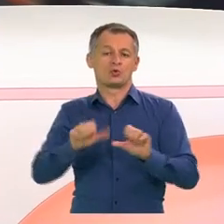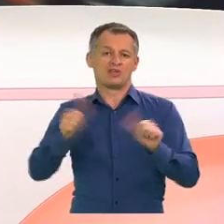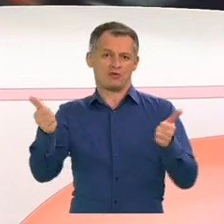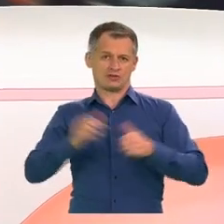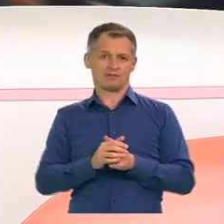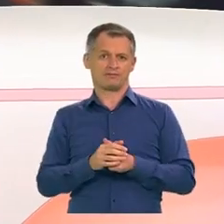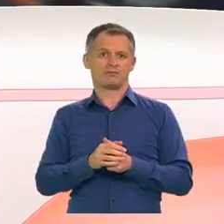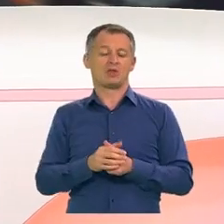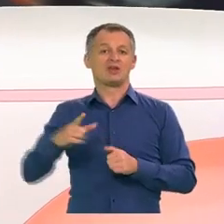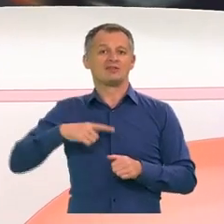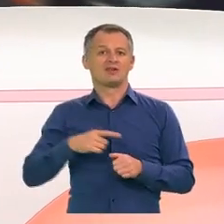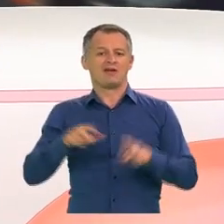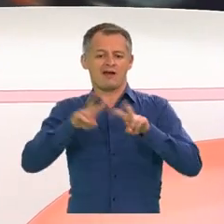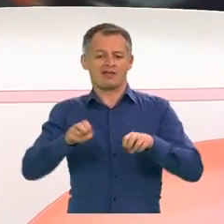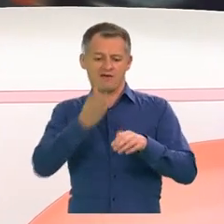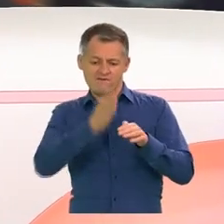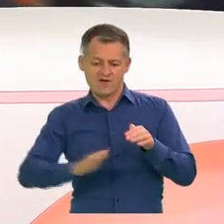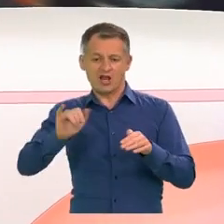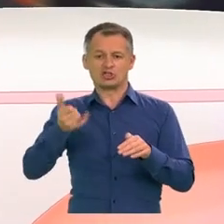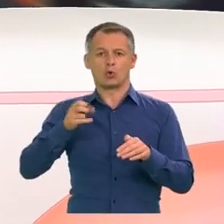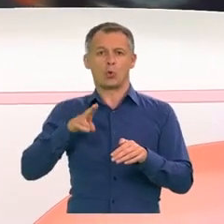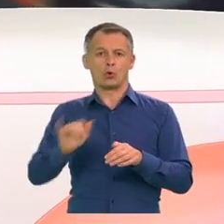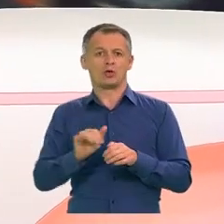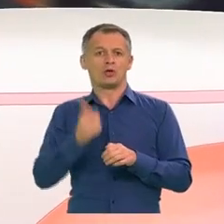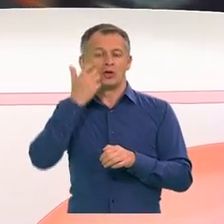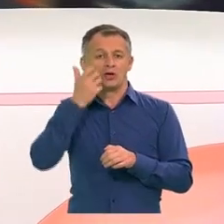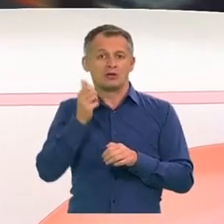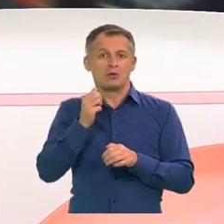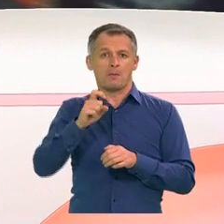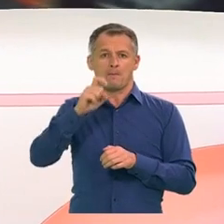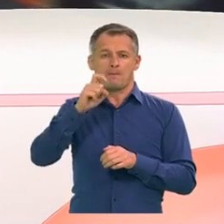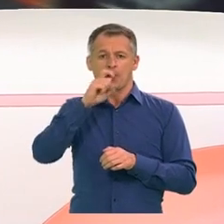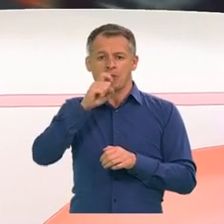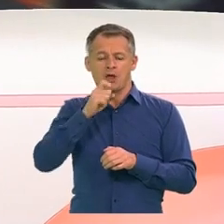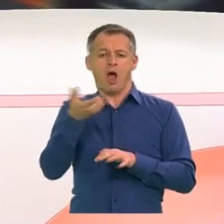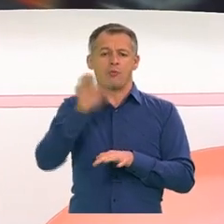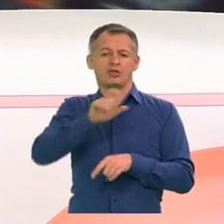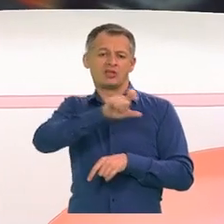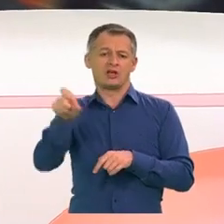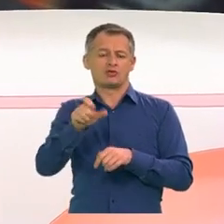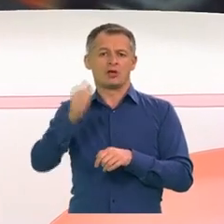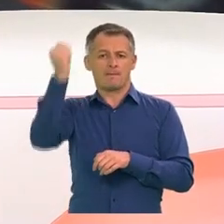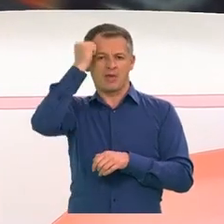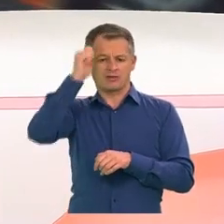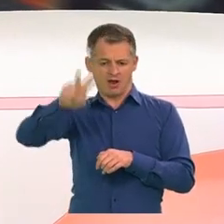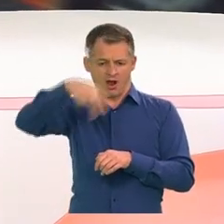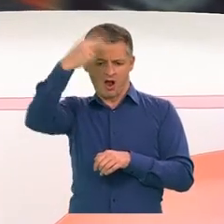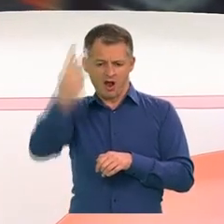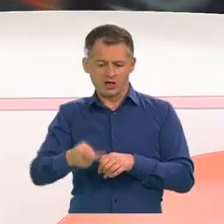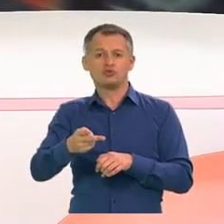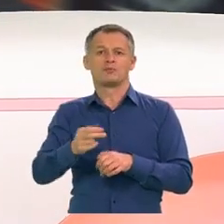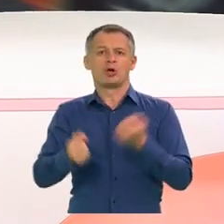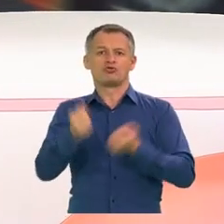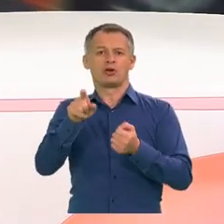Este anchetă în Valea Jiului după ce un bărbat a murit în momentul în care o stâncă desprinsă de pe un versant a căzut peste mașina sa. Există plase